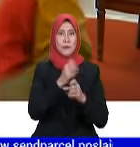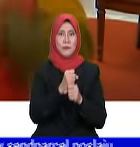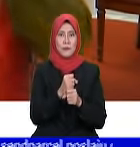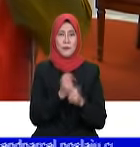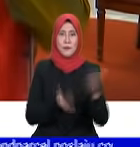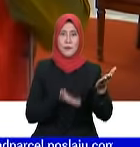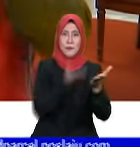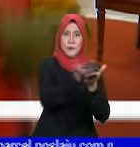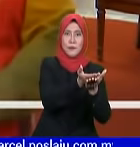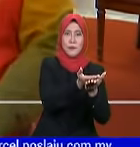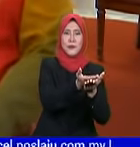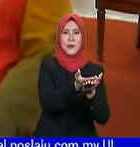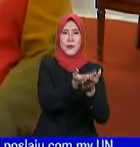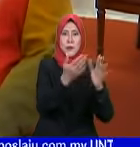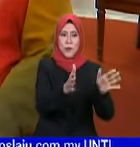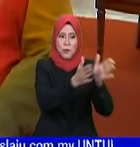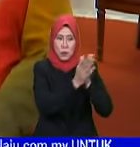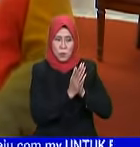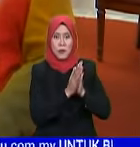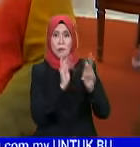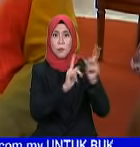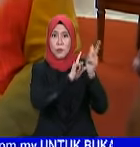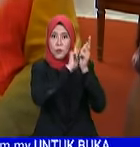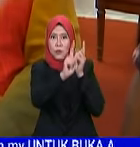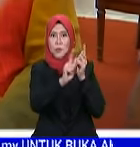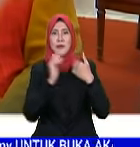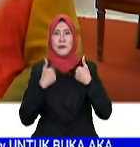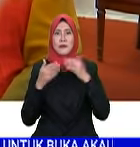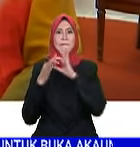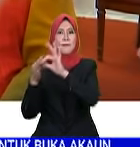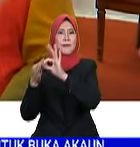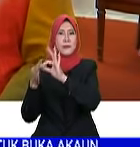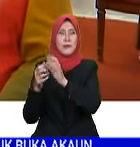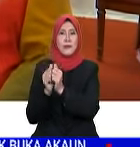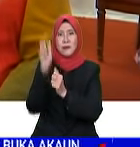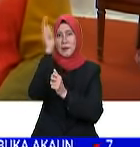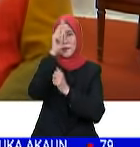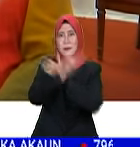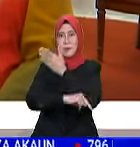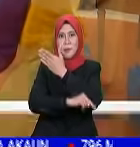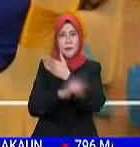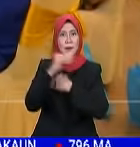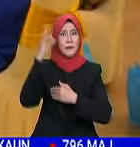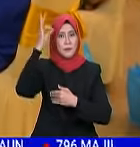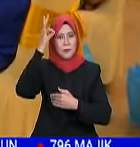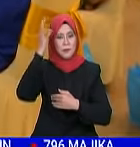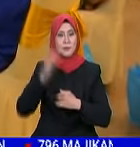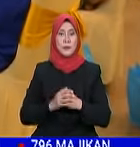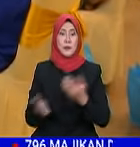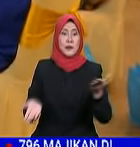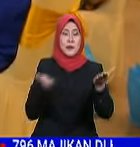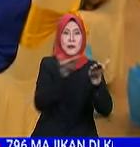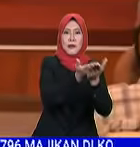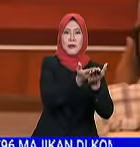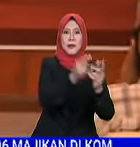mendapatkanlah cadangan-cadangan yang telah kita minta tu. Sekiranya diluluskan, kita akan ada kerjasamalah antara kerajaan negeri dengan federal lah. Cadangan